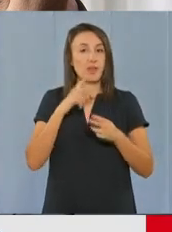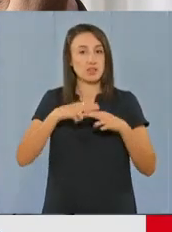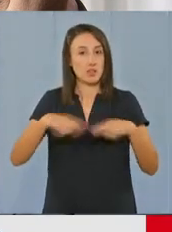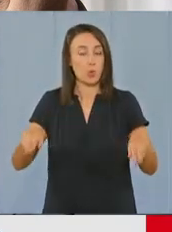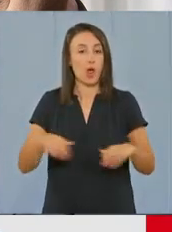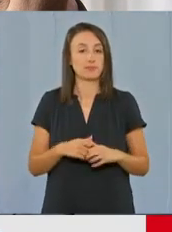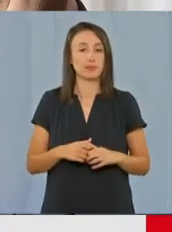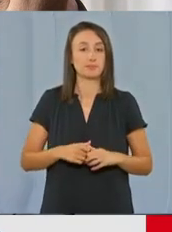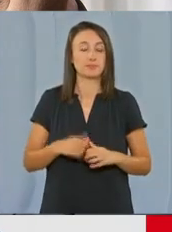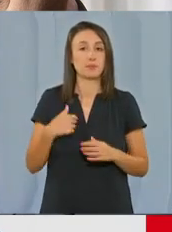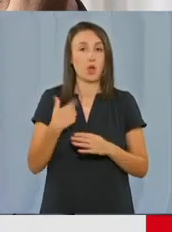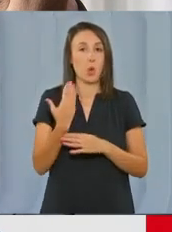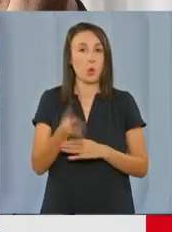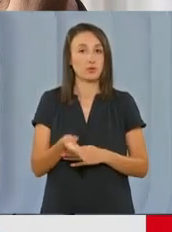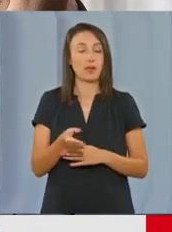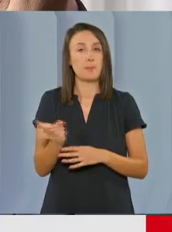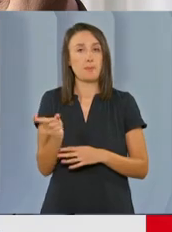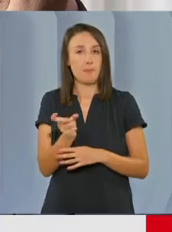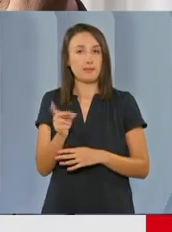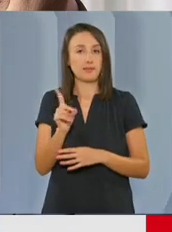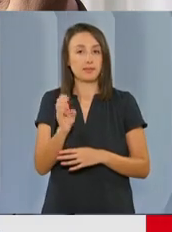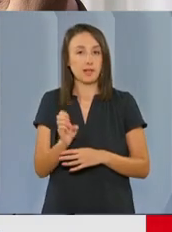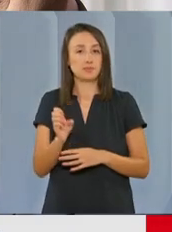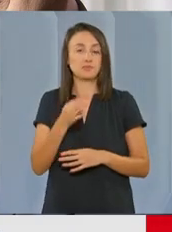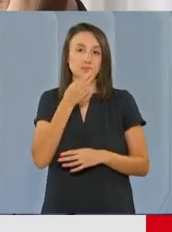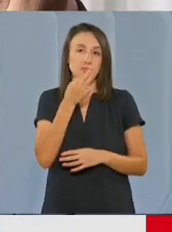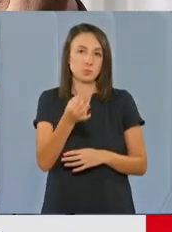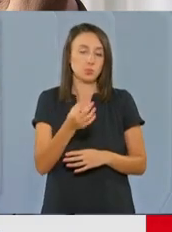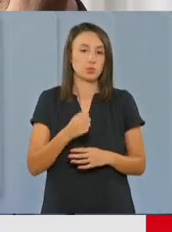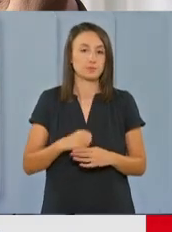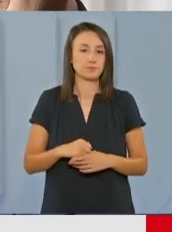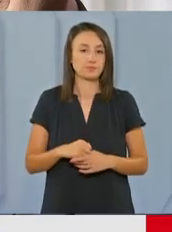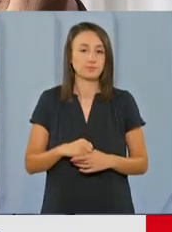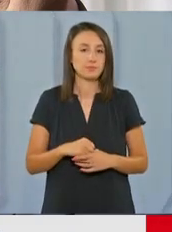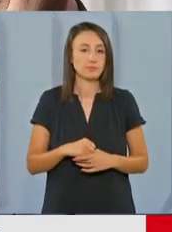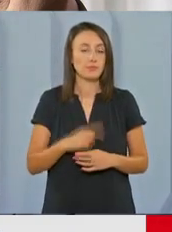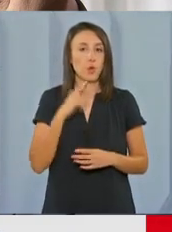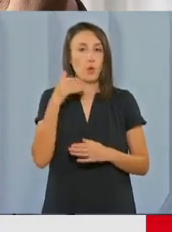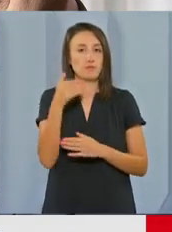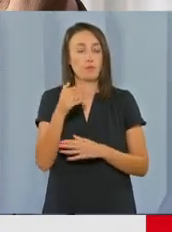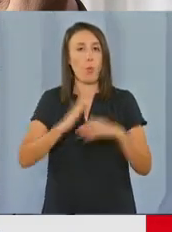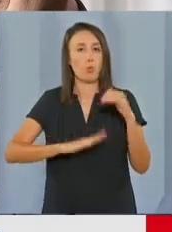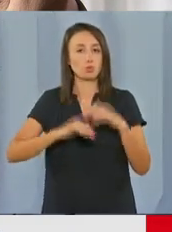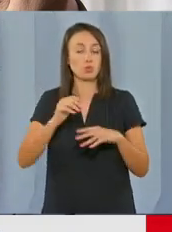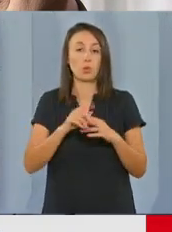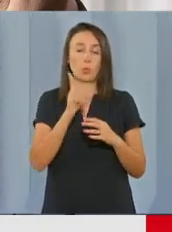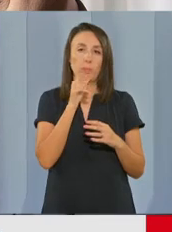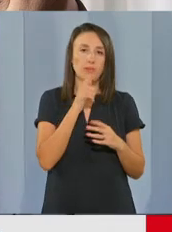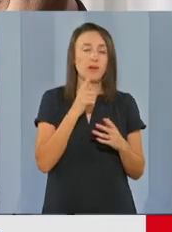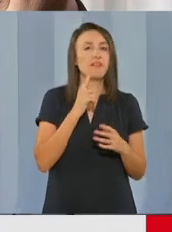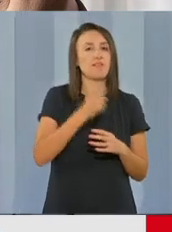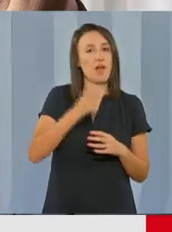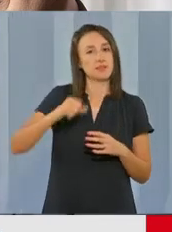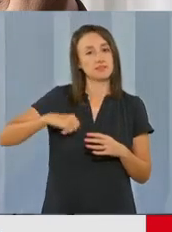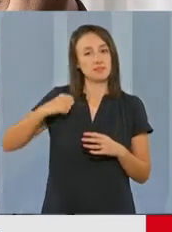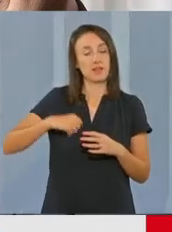restaurante, hoteluri, în partea de, să spun așa, firme de construcții, undeva de unde fiecare